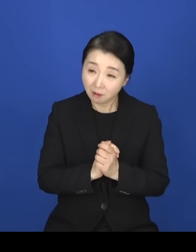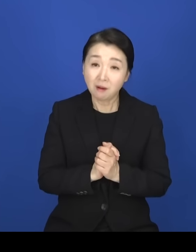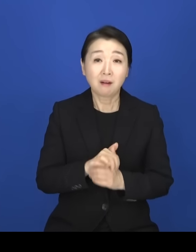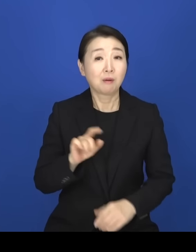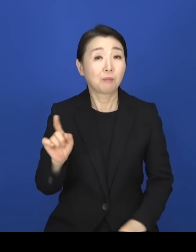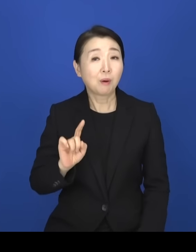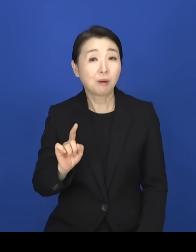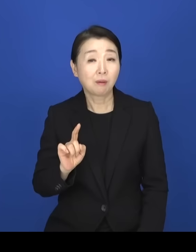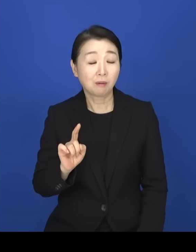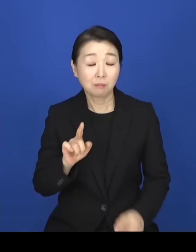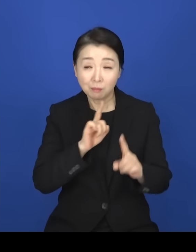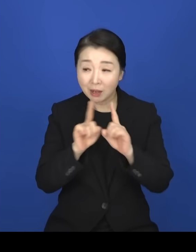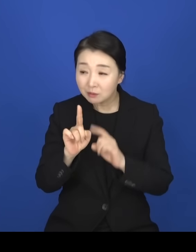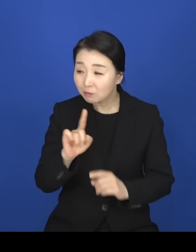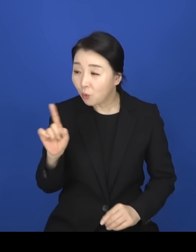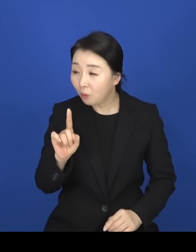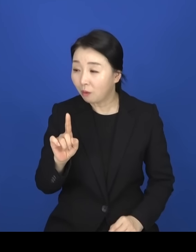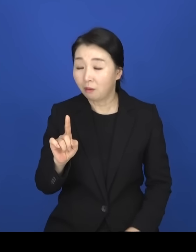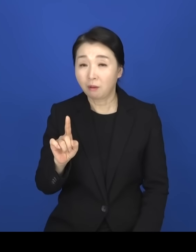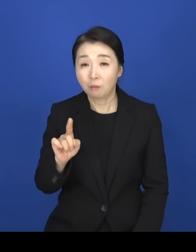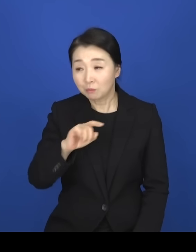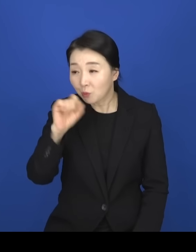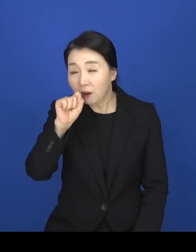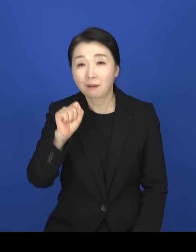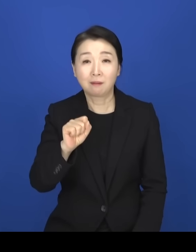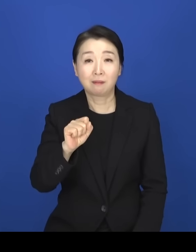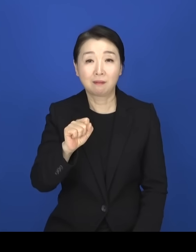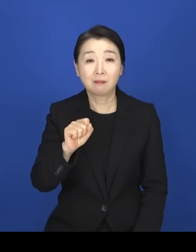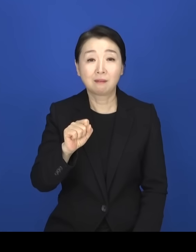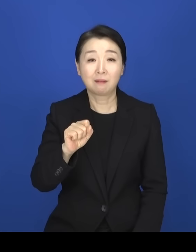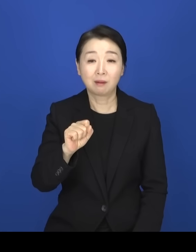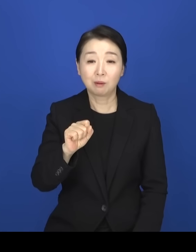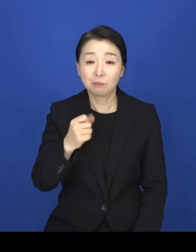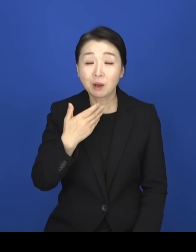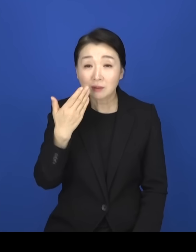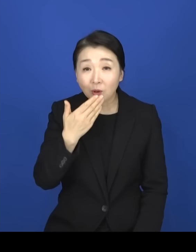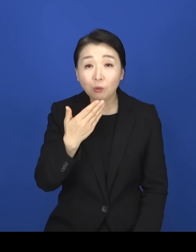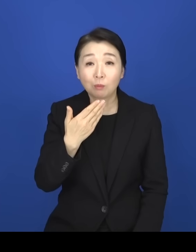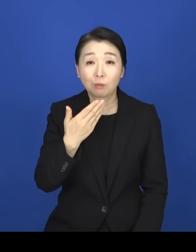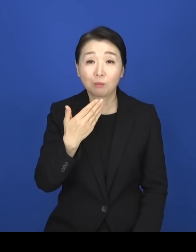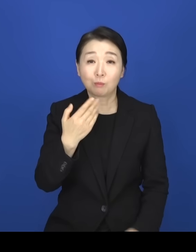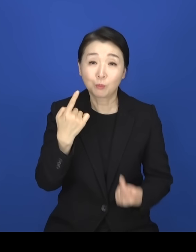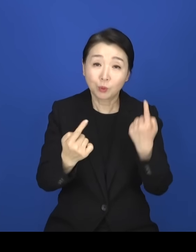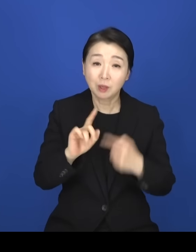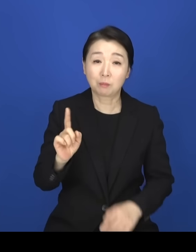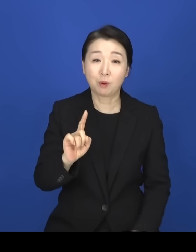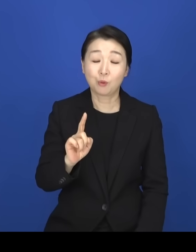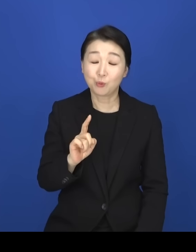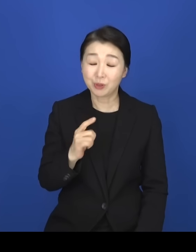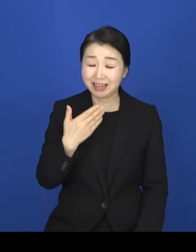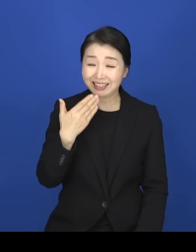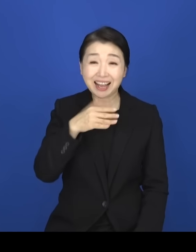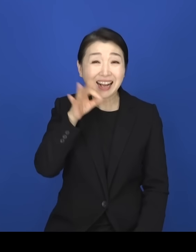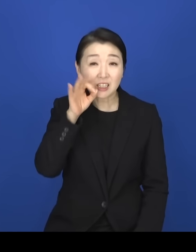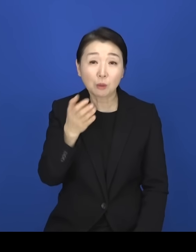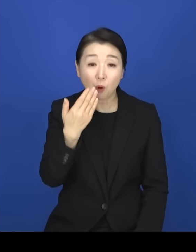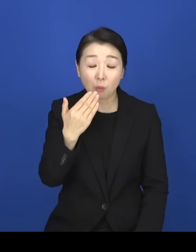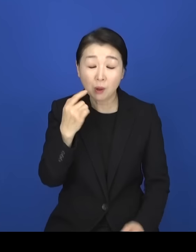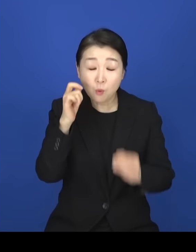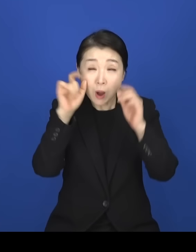어떻게 이런 말씀이 있어? 예. 와! 그래서 뭐 이게 막 달콤하다기보다는 우리가 단 걸 먹으면은